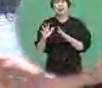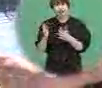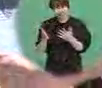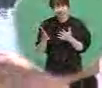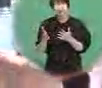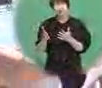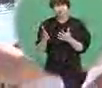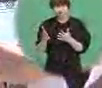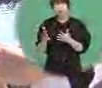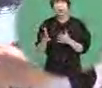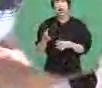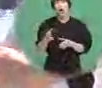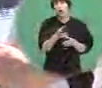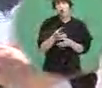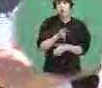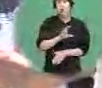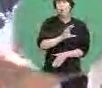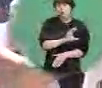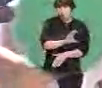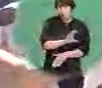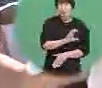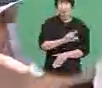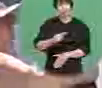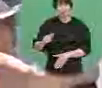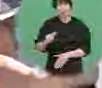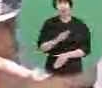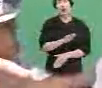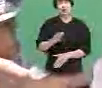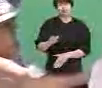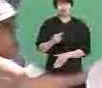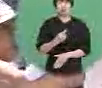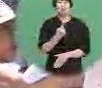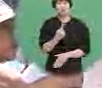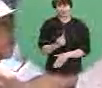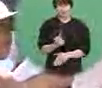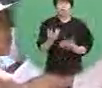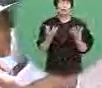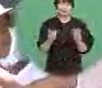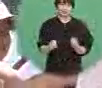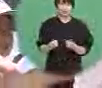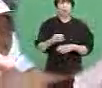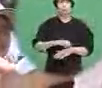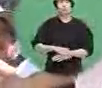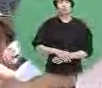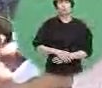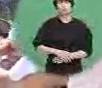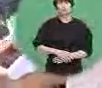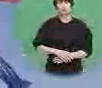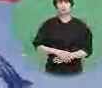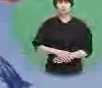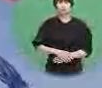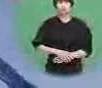よなもとか消防者とかあるので来てみまし